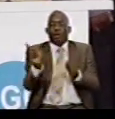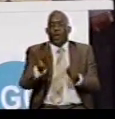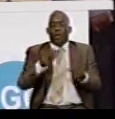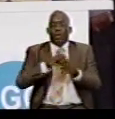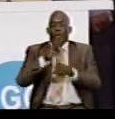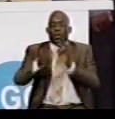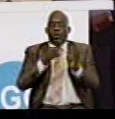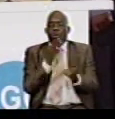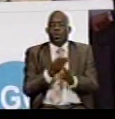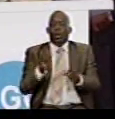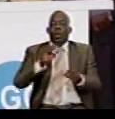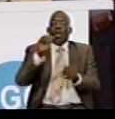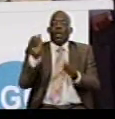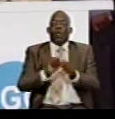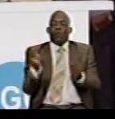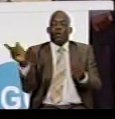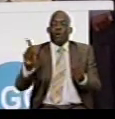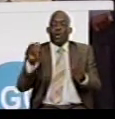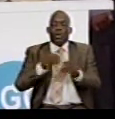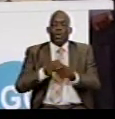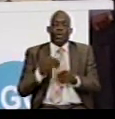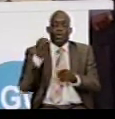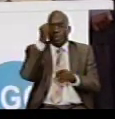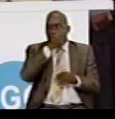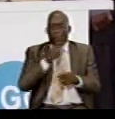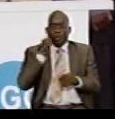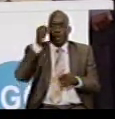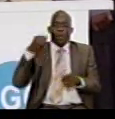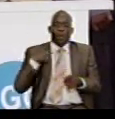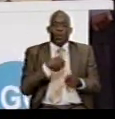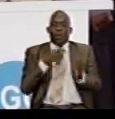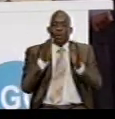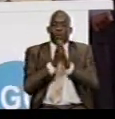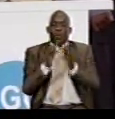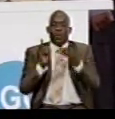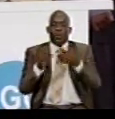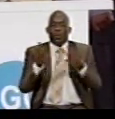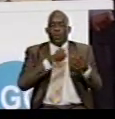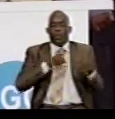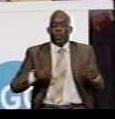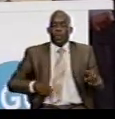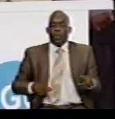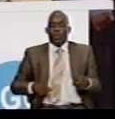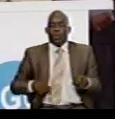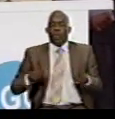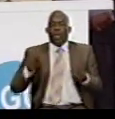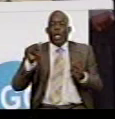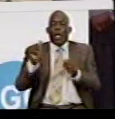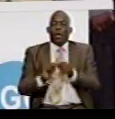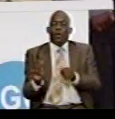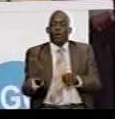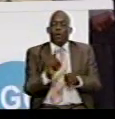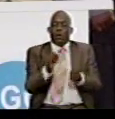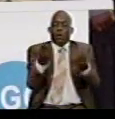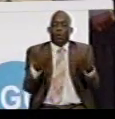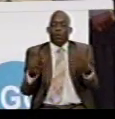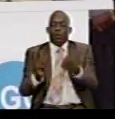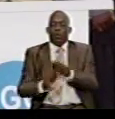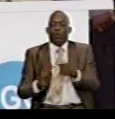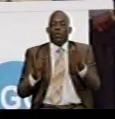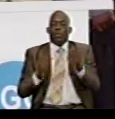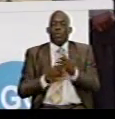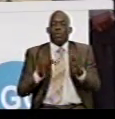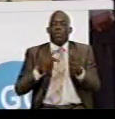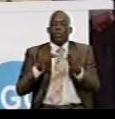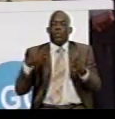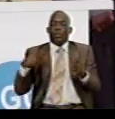over Africa, dans toute l'Afrique, we are praying unto the Lord. Nous allons prier à everyone Dieu. Everyone that is attending GCK this quiconque time, quiconque participe la